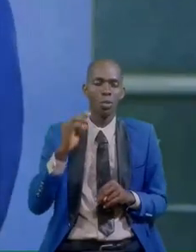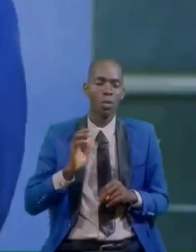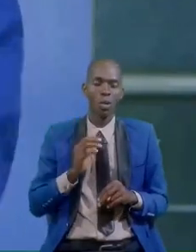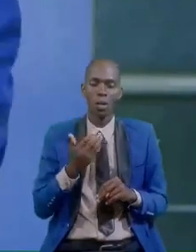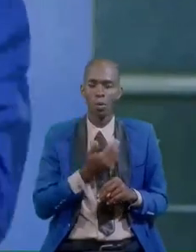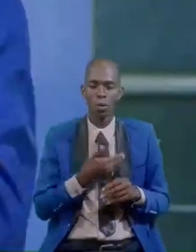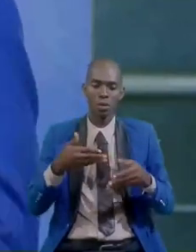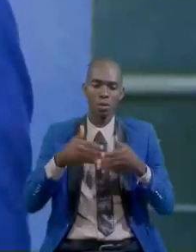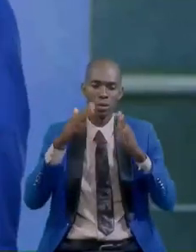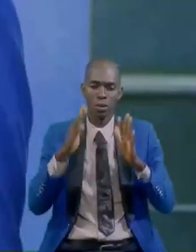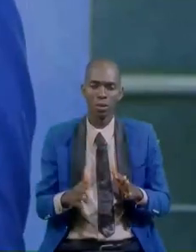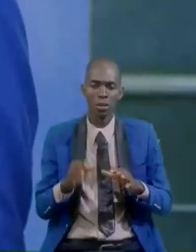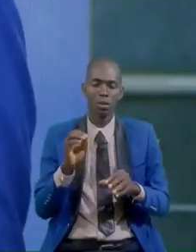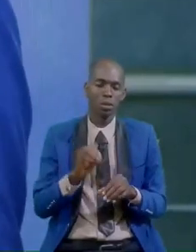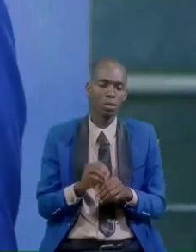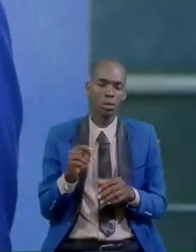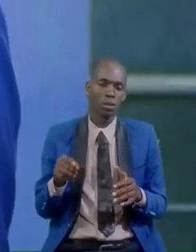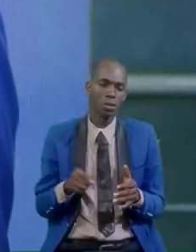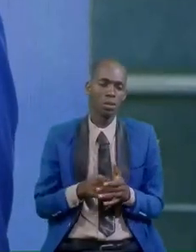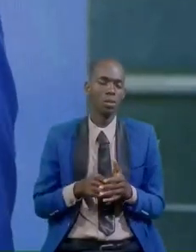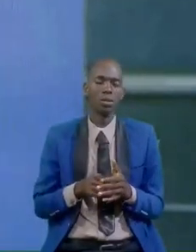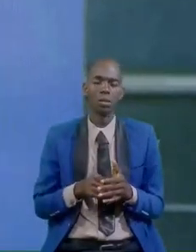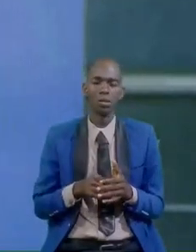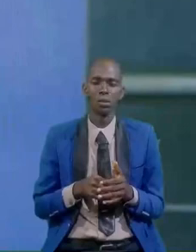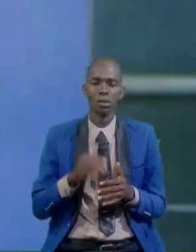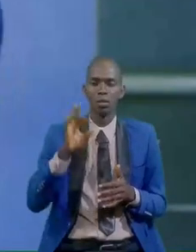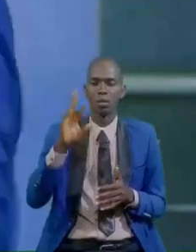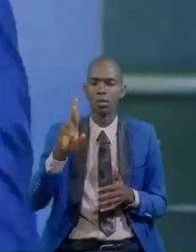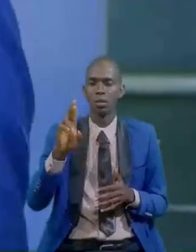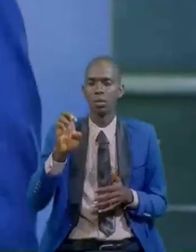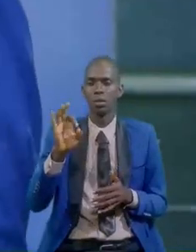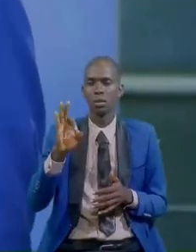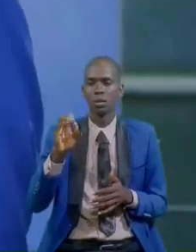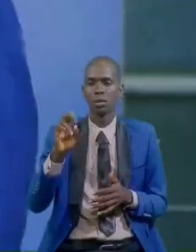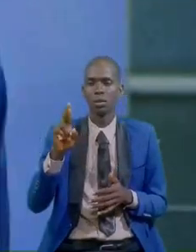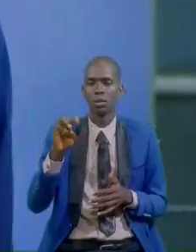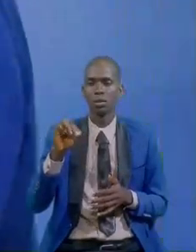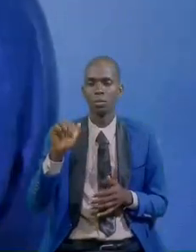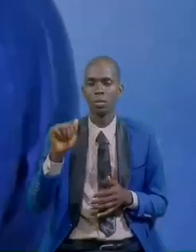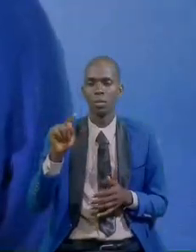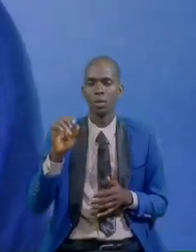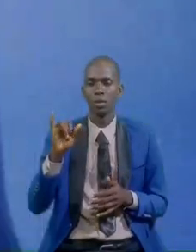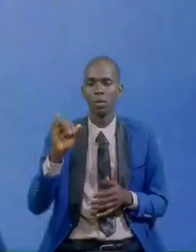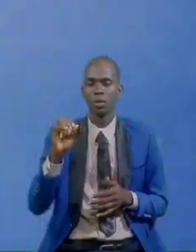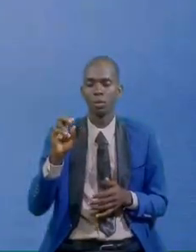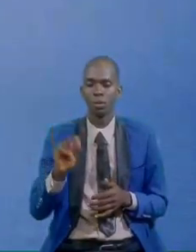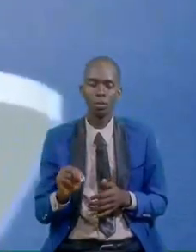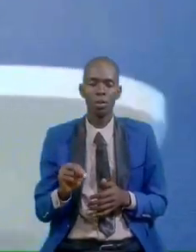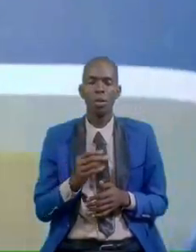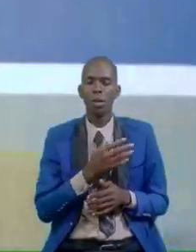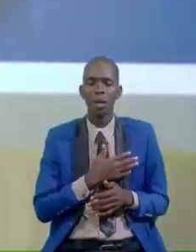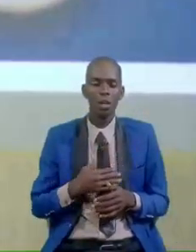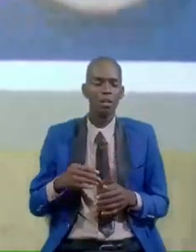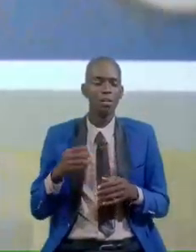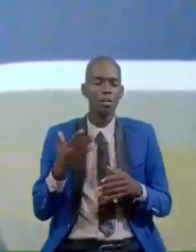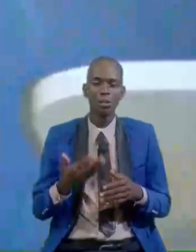réformation. La pression était si dure et les choses étaient plus lourdes pour lui. À